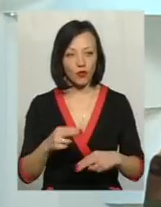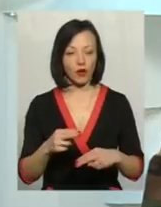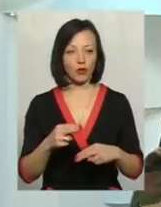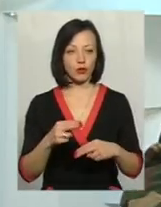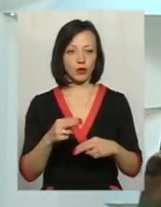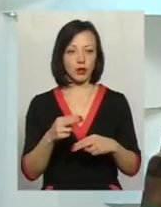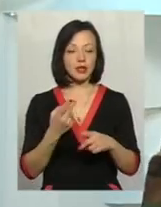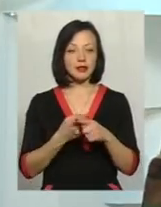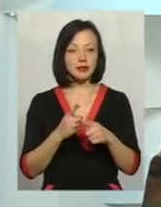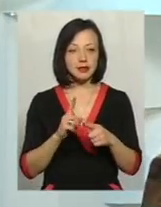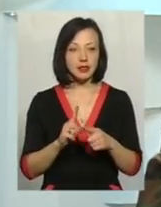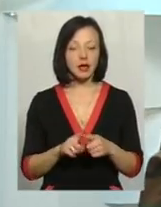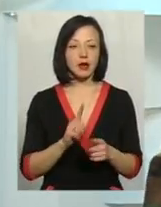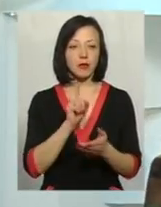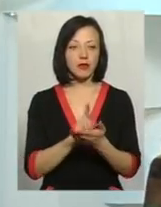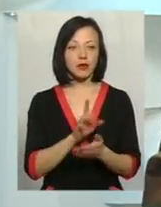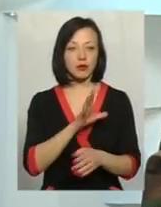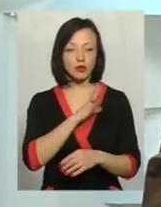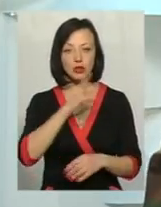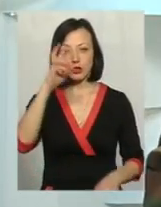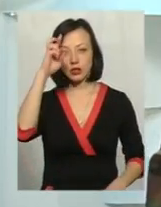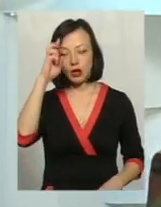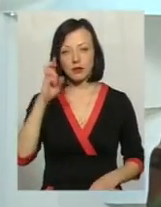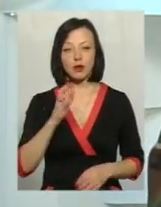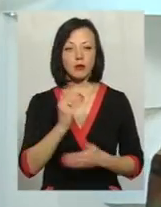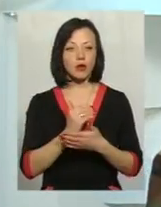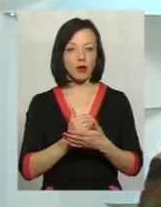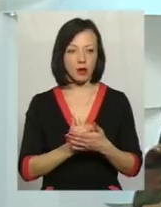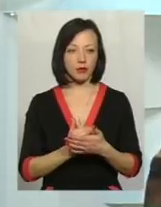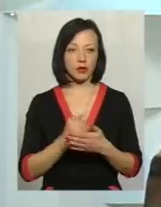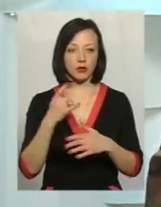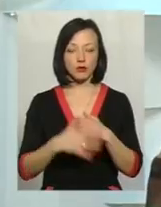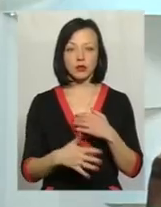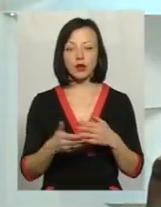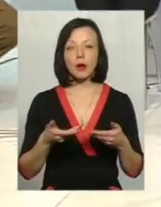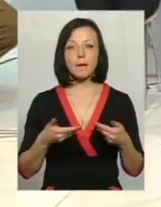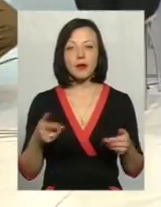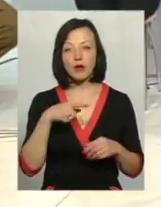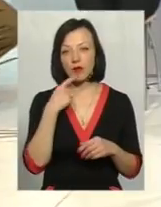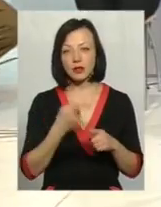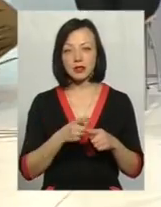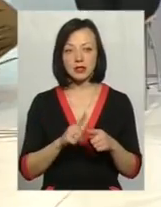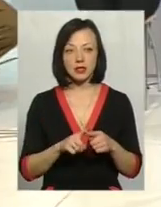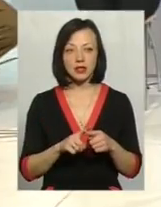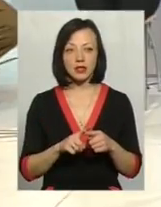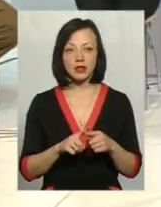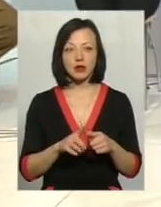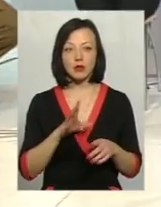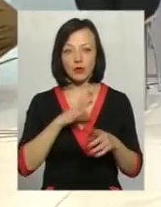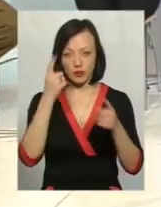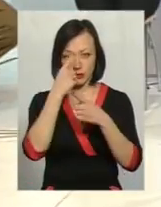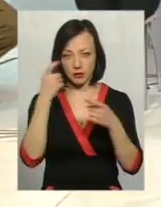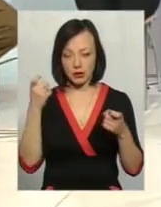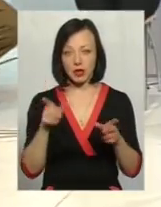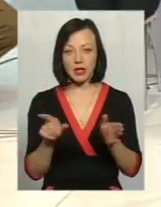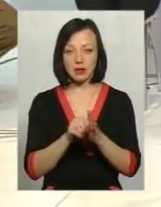увагу. Тобто це повинна бути державна така програма, ви розумієте? Ну, то, що ми говоримо, це... Просто в нас тут був ефір із